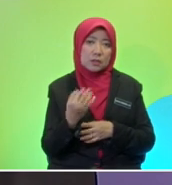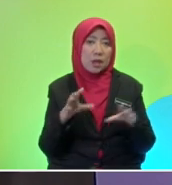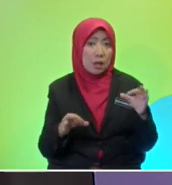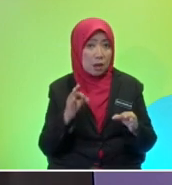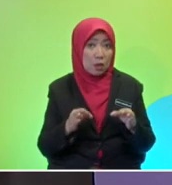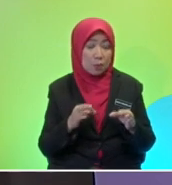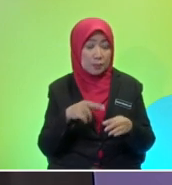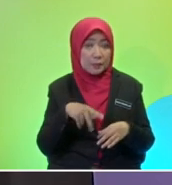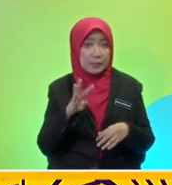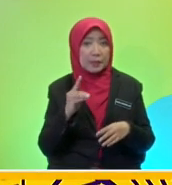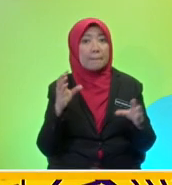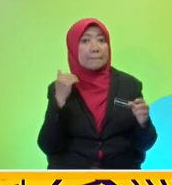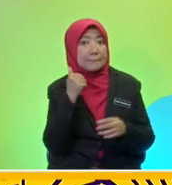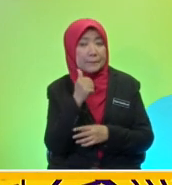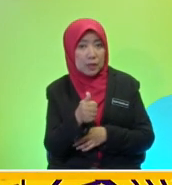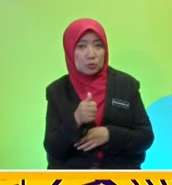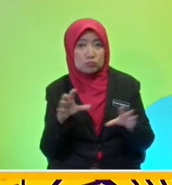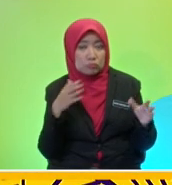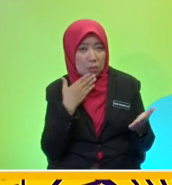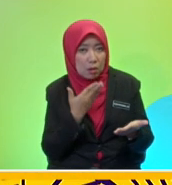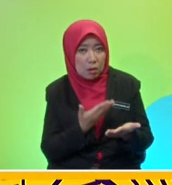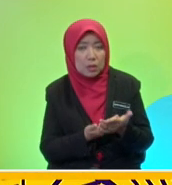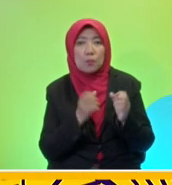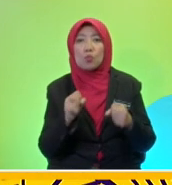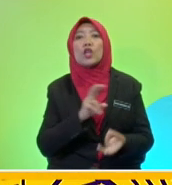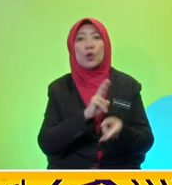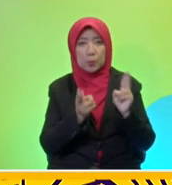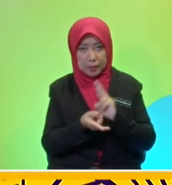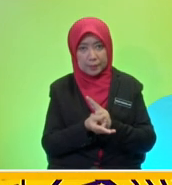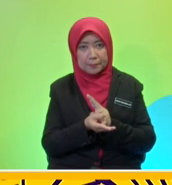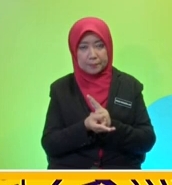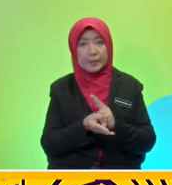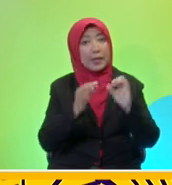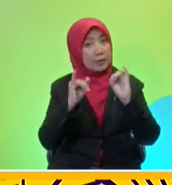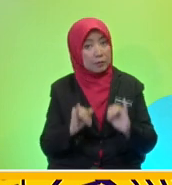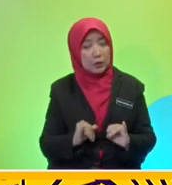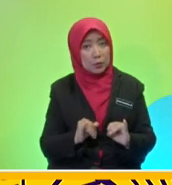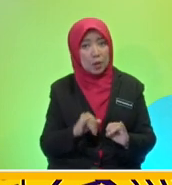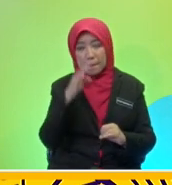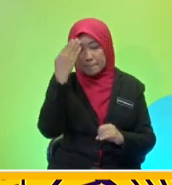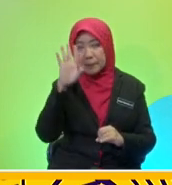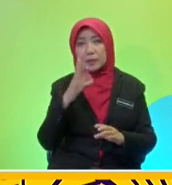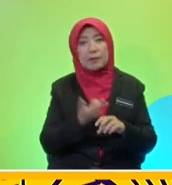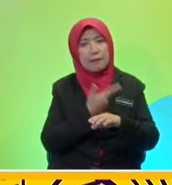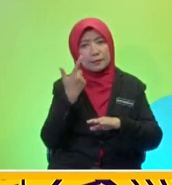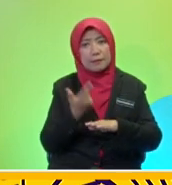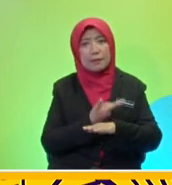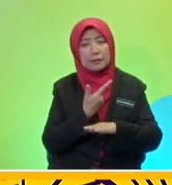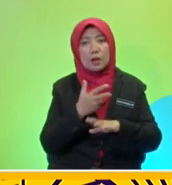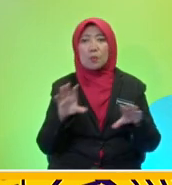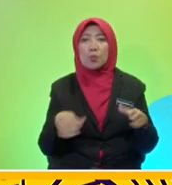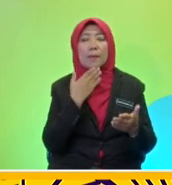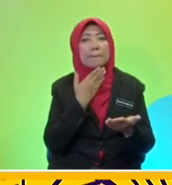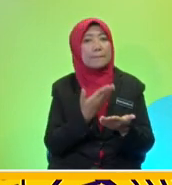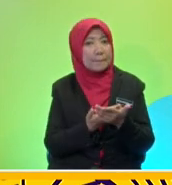yang pertama sekali dapat ubah penelitian PBD dapat individu Oke latihan oke ataupun buat bernama